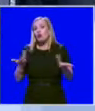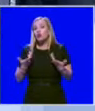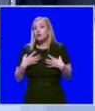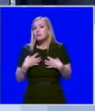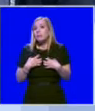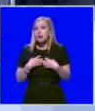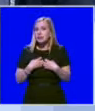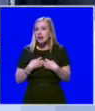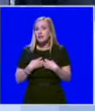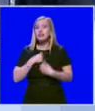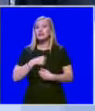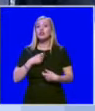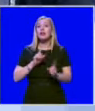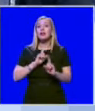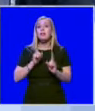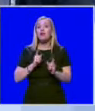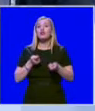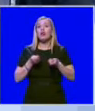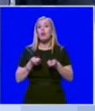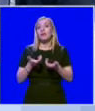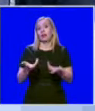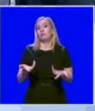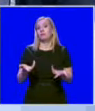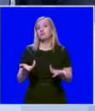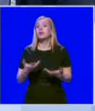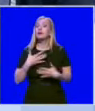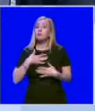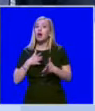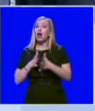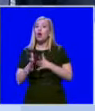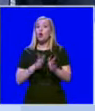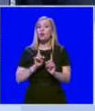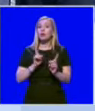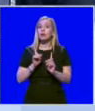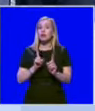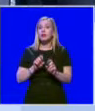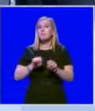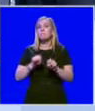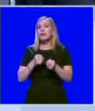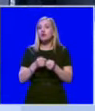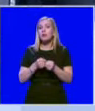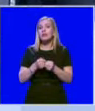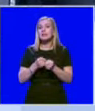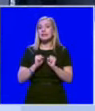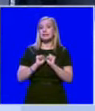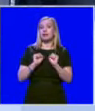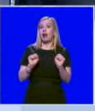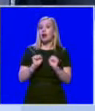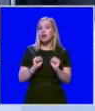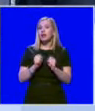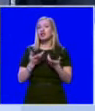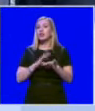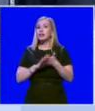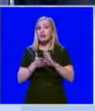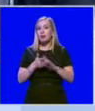се притесняват, за съжаление не можахме да ги убедим, за съжаление има хора, които не можаха да пречупат своя страх, че ще